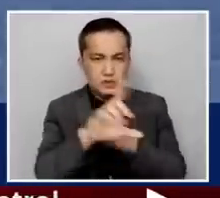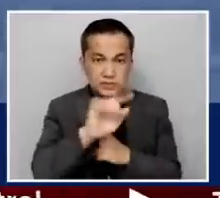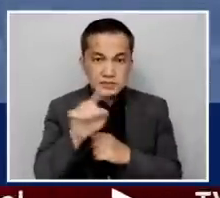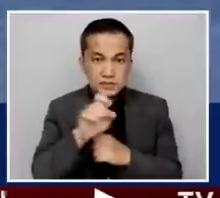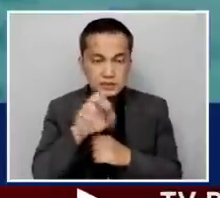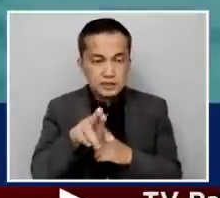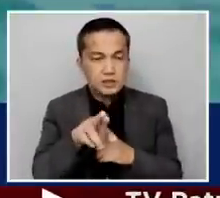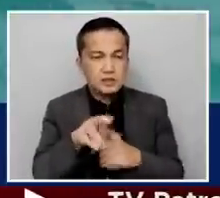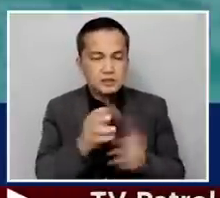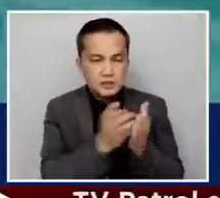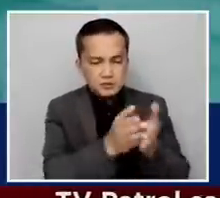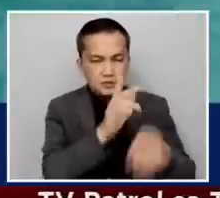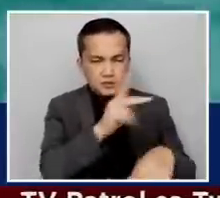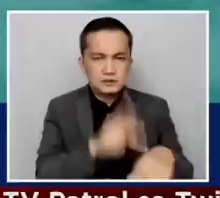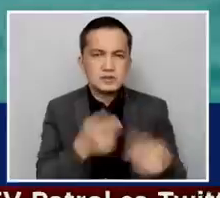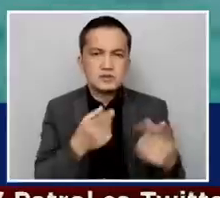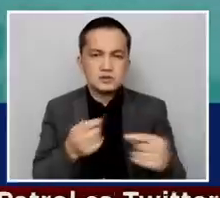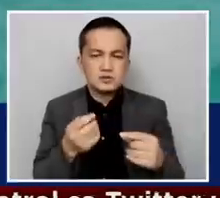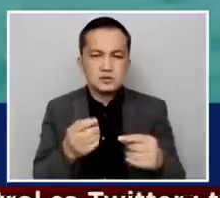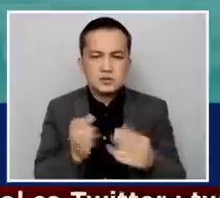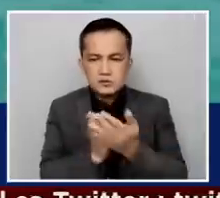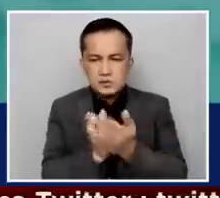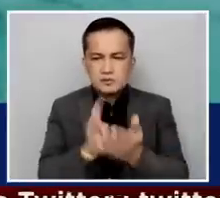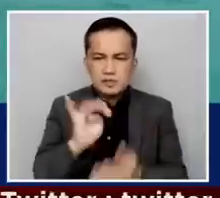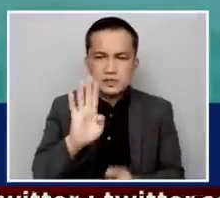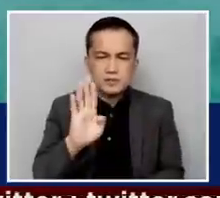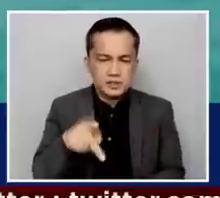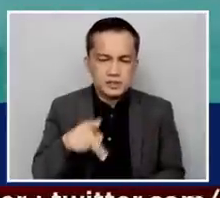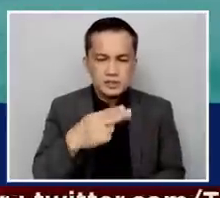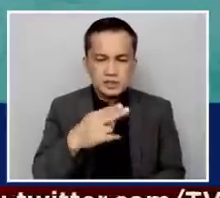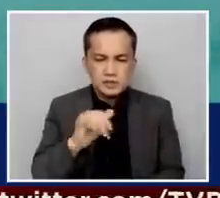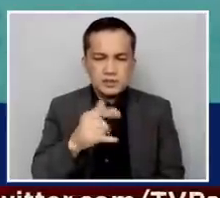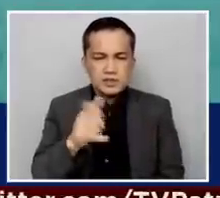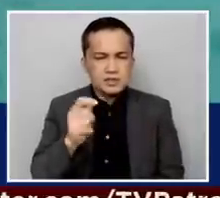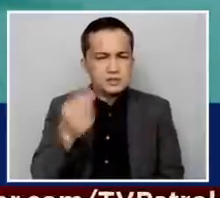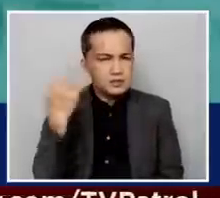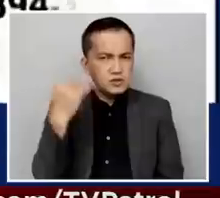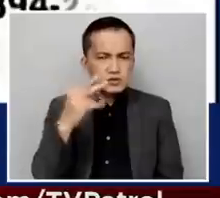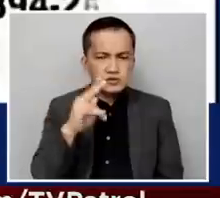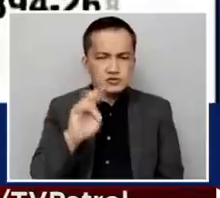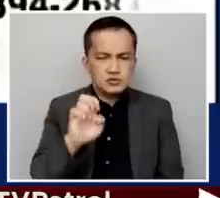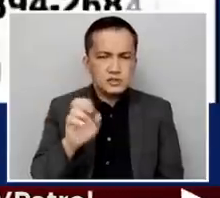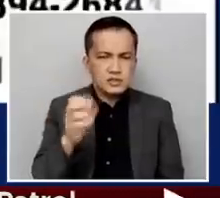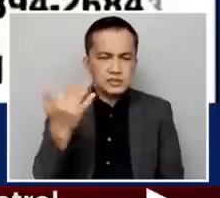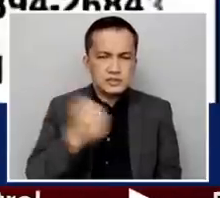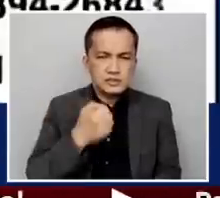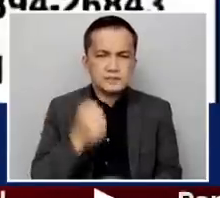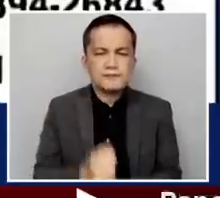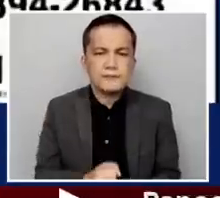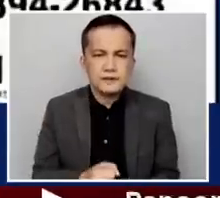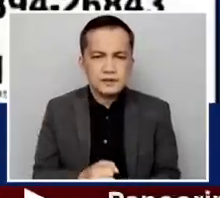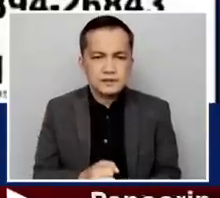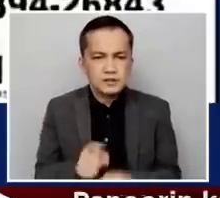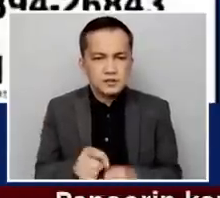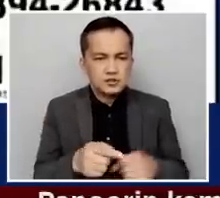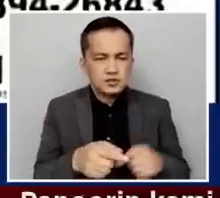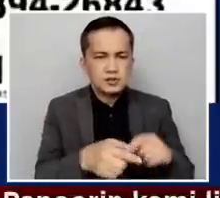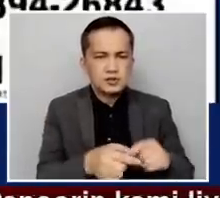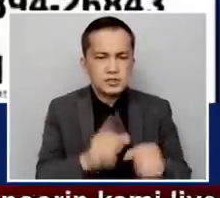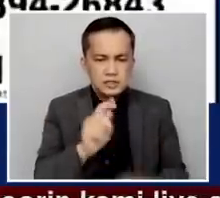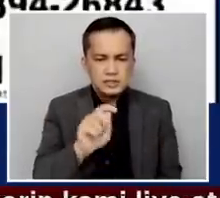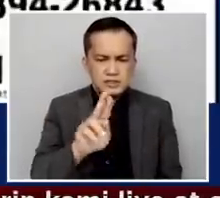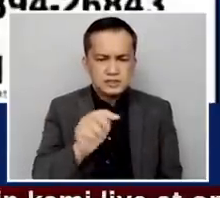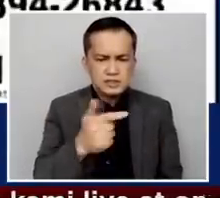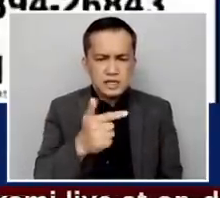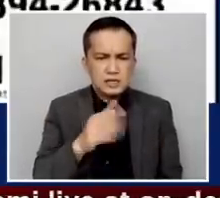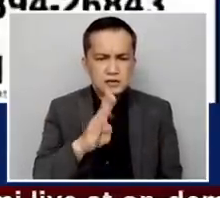Pilipinas. Ginawa rin ito sa barkong BRP Habagat, Hunyo noong nakaraang taon. Ito ay isang tagboat, no? Coast Guard tagboat,